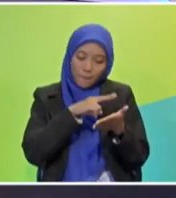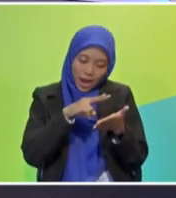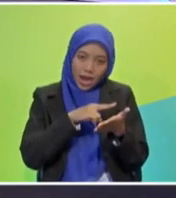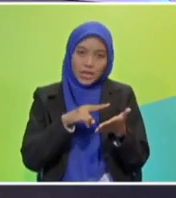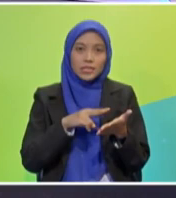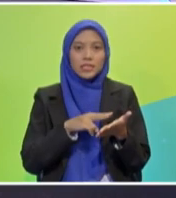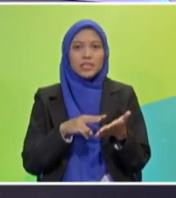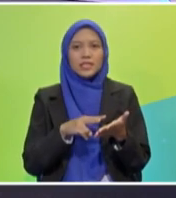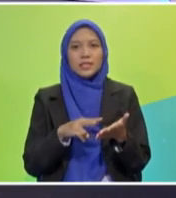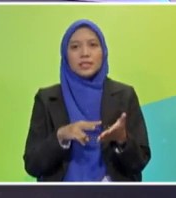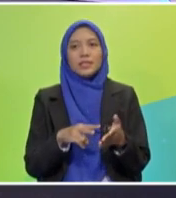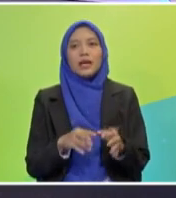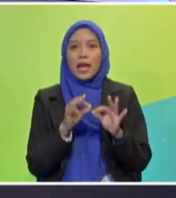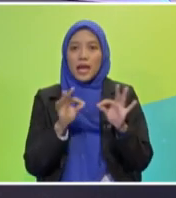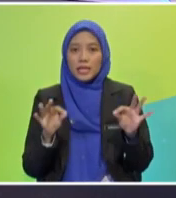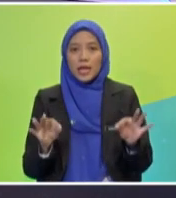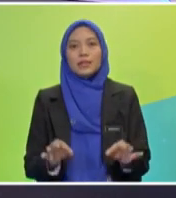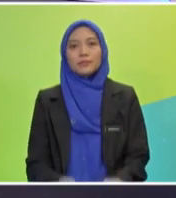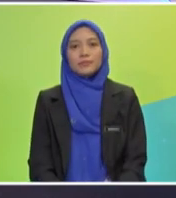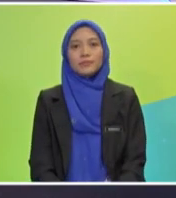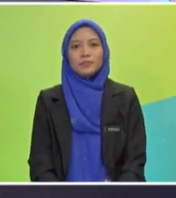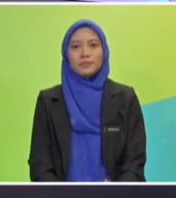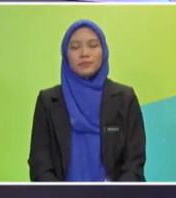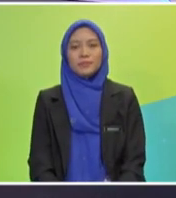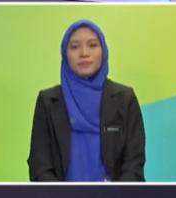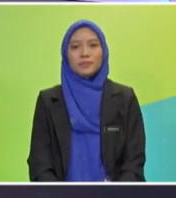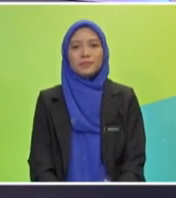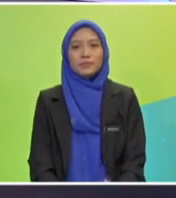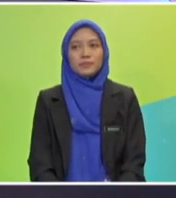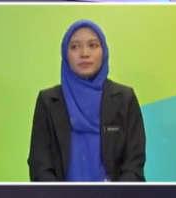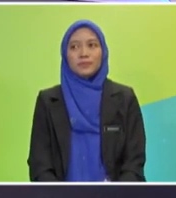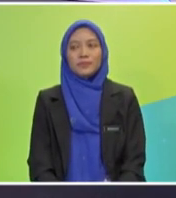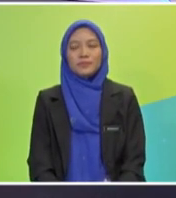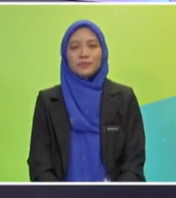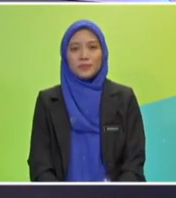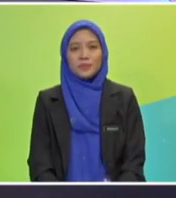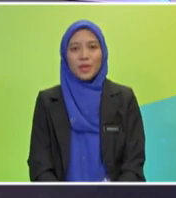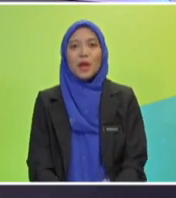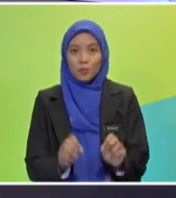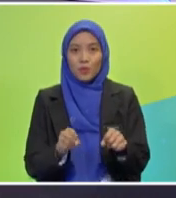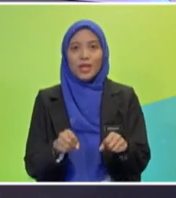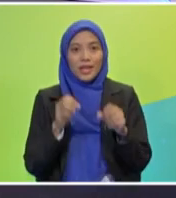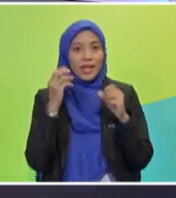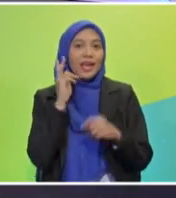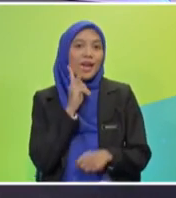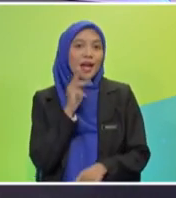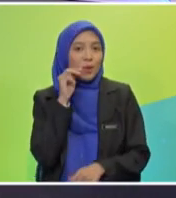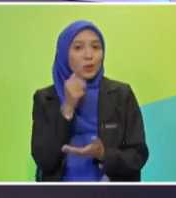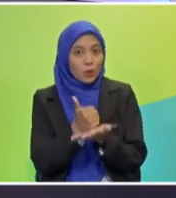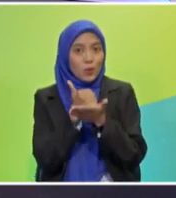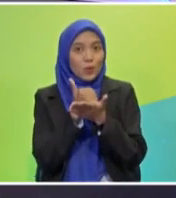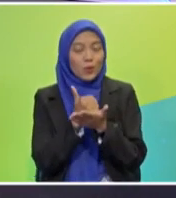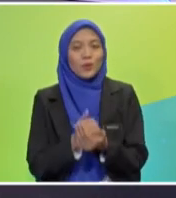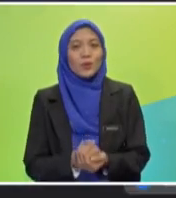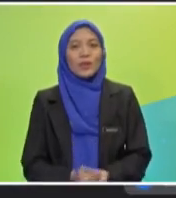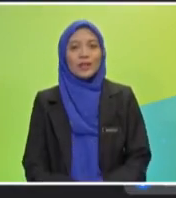yang seterusnya. Mungkin Kak Amira nak memegang watak Cassandra? Boleh. Silakan Amira. Okey, saya